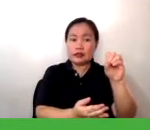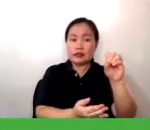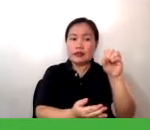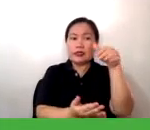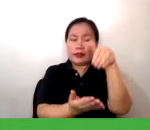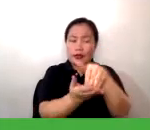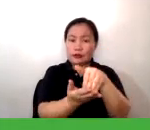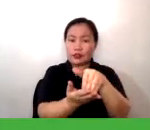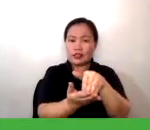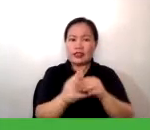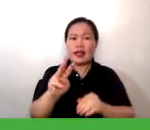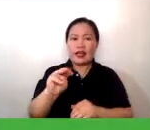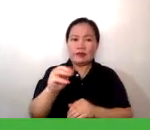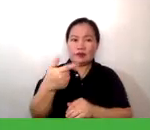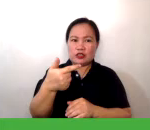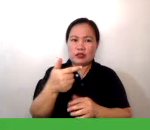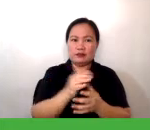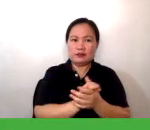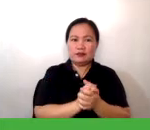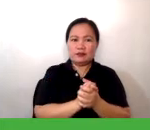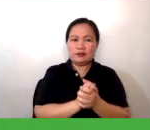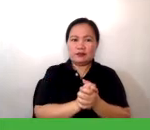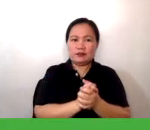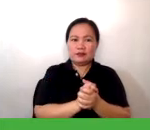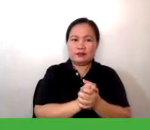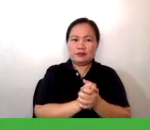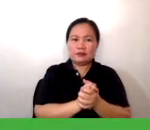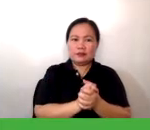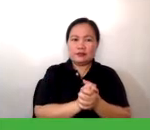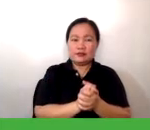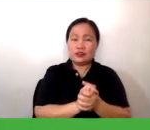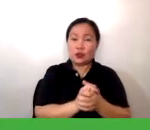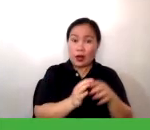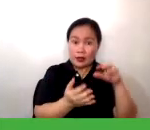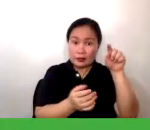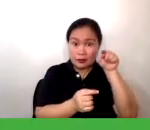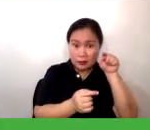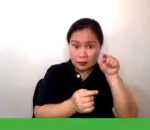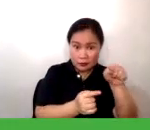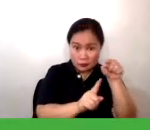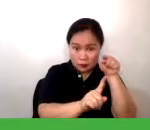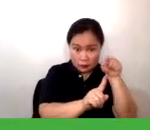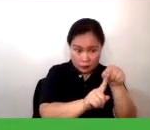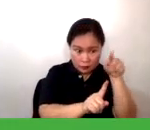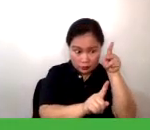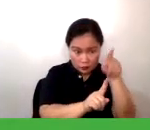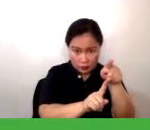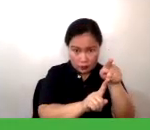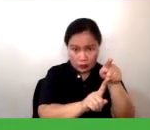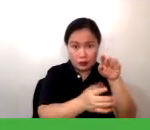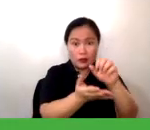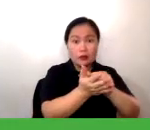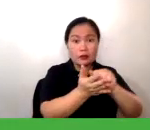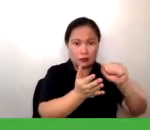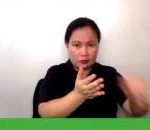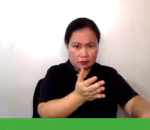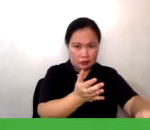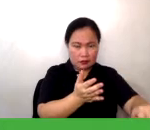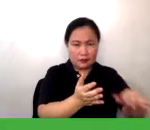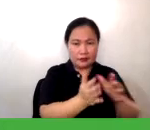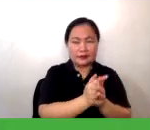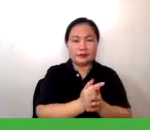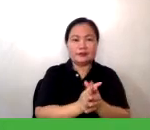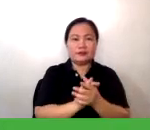1,230,000 milligrams. Okay. So, ayan po. And then, aayusin na lang po natin. Okay. So,